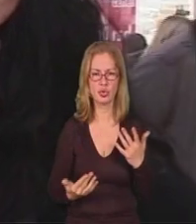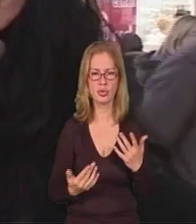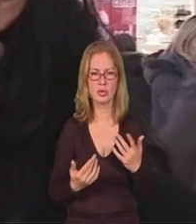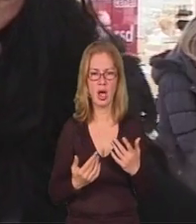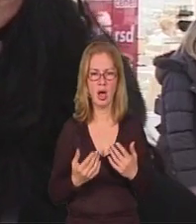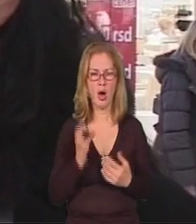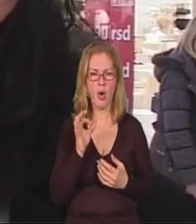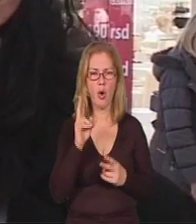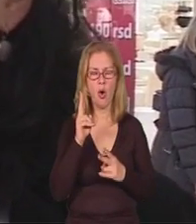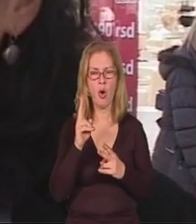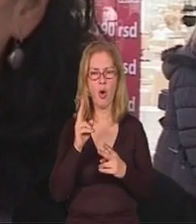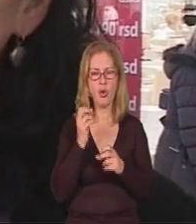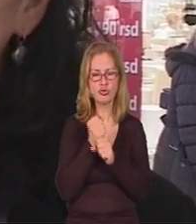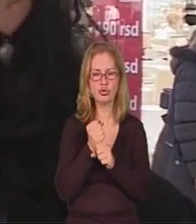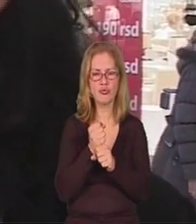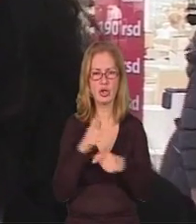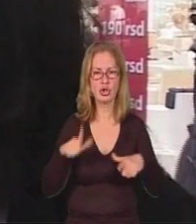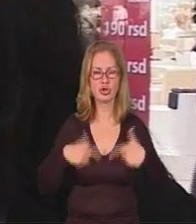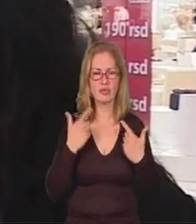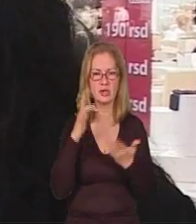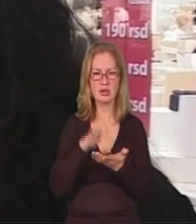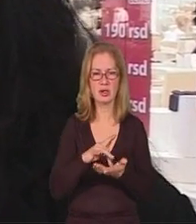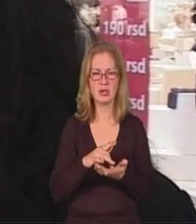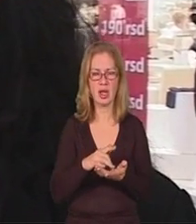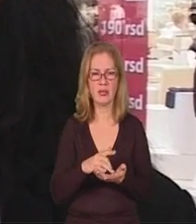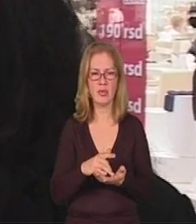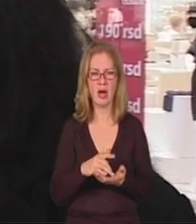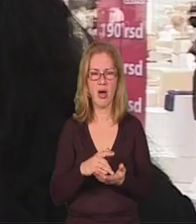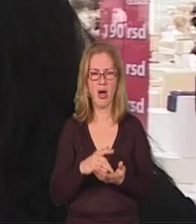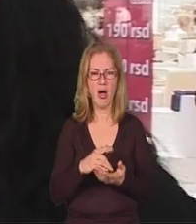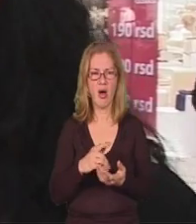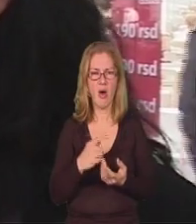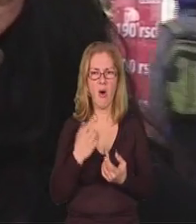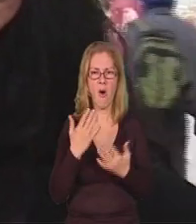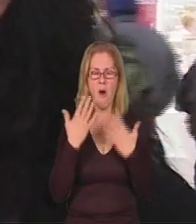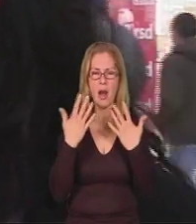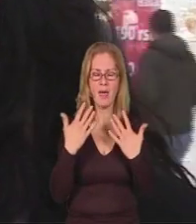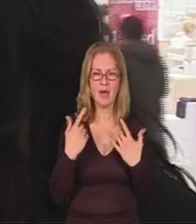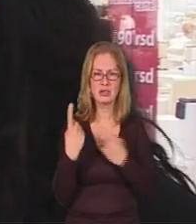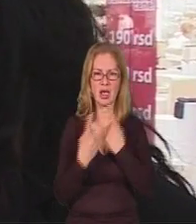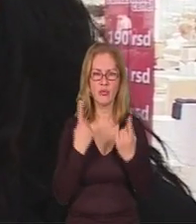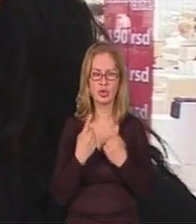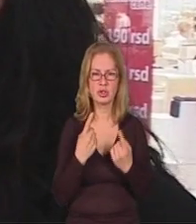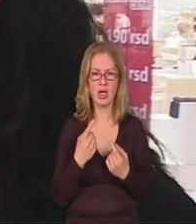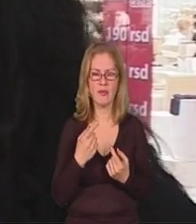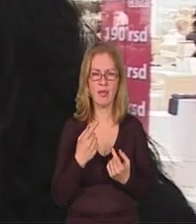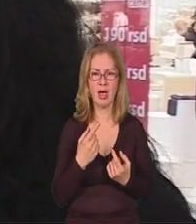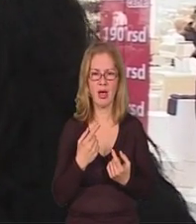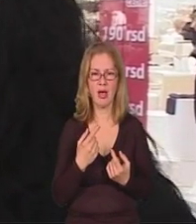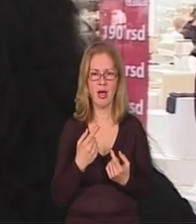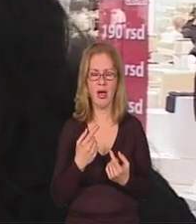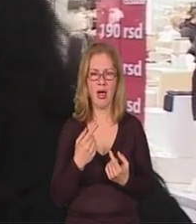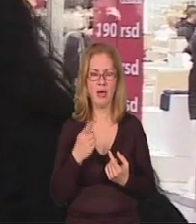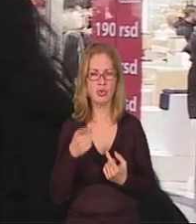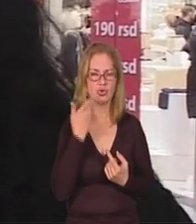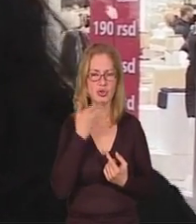dovoljno o očuvanju i životne sredine, o mikroklimatskim uslovima u kojima živimo, a nismo odgovorni ni prema sebi i